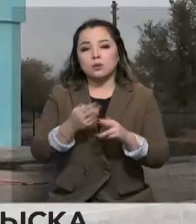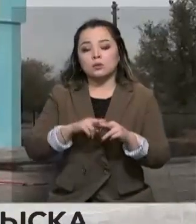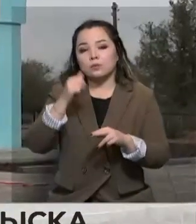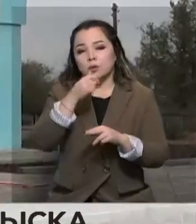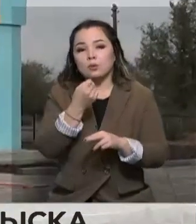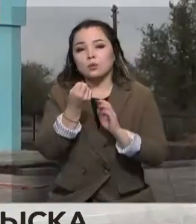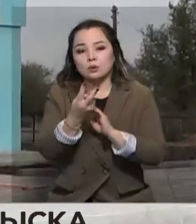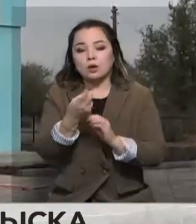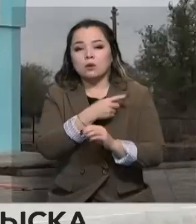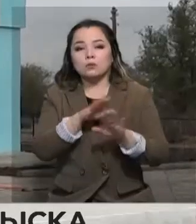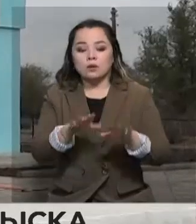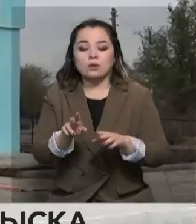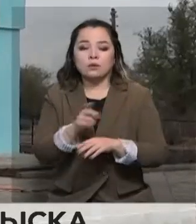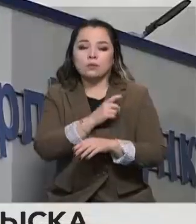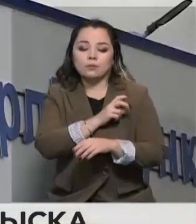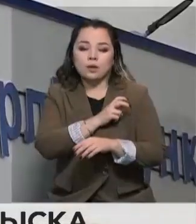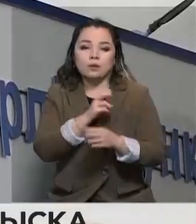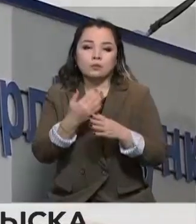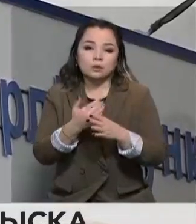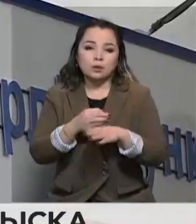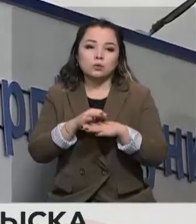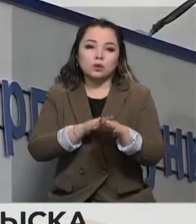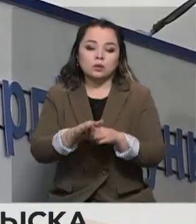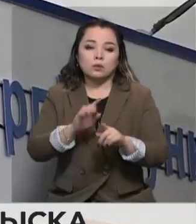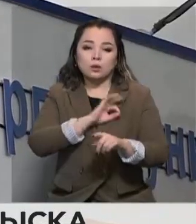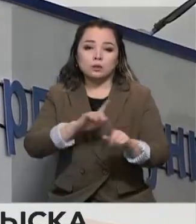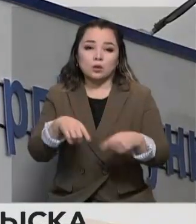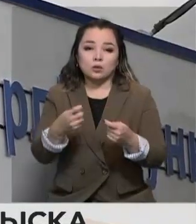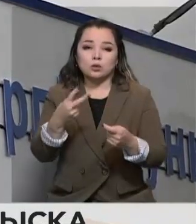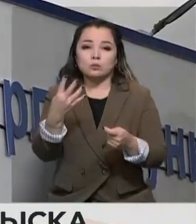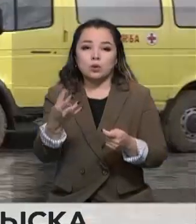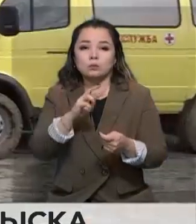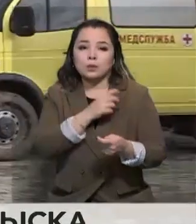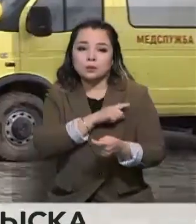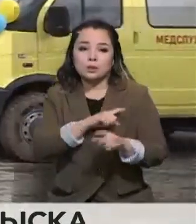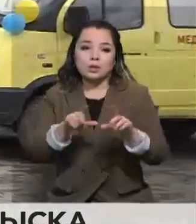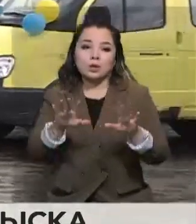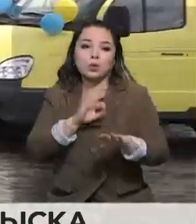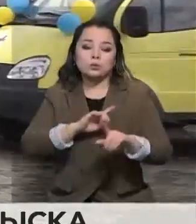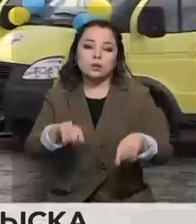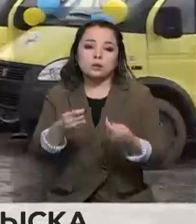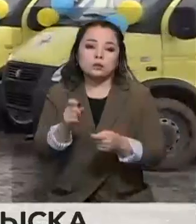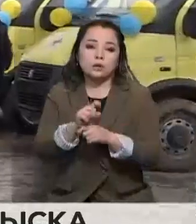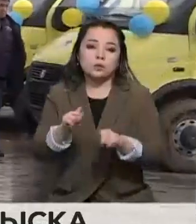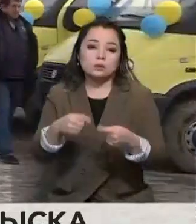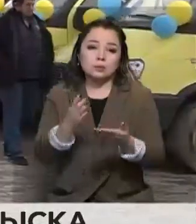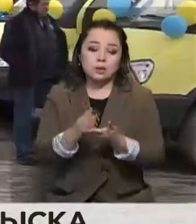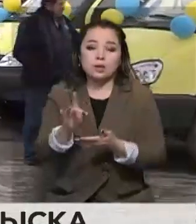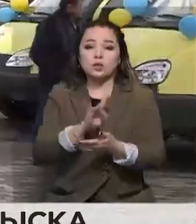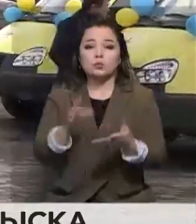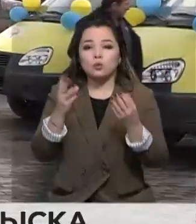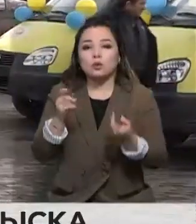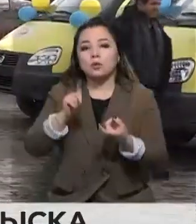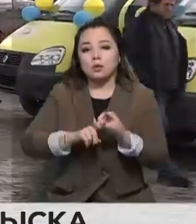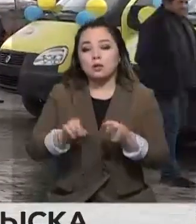12 амбулатория мен фельдшерлік акушерлік пункт пайдалануға берілсе, биыл 24 медициналық нысан қолданысқа тапсырылады. Республика